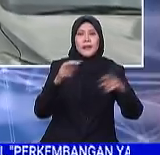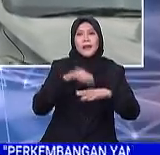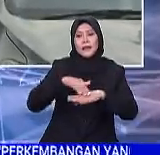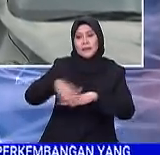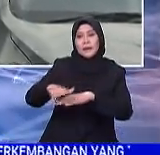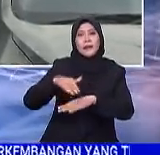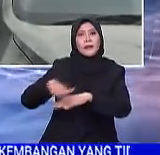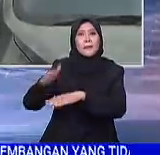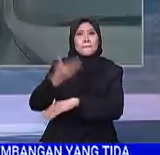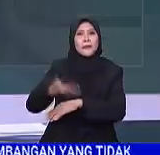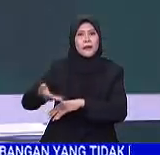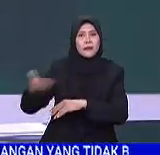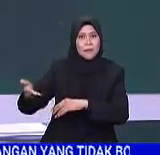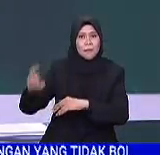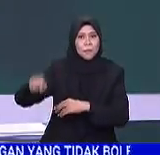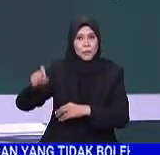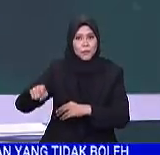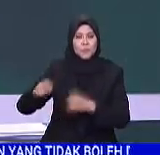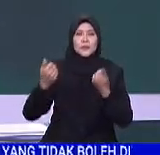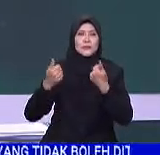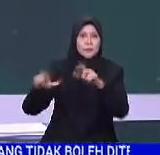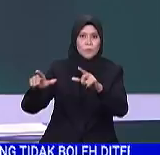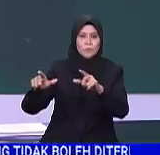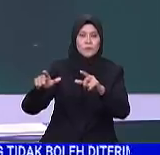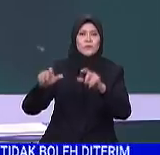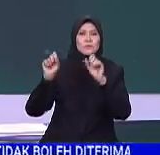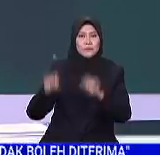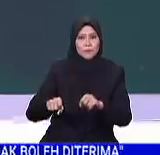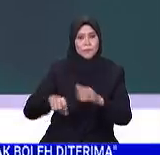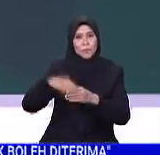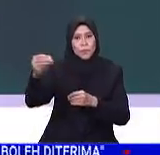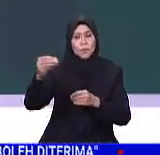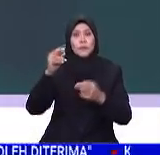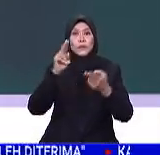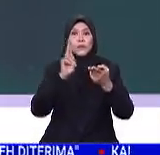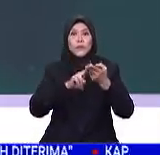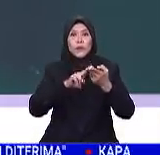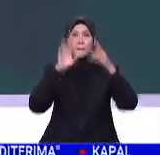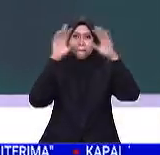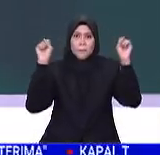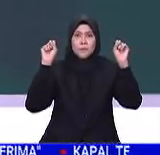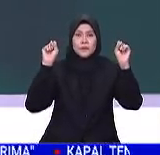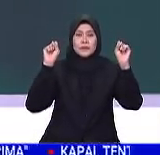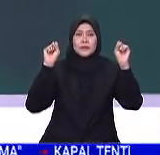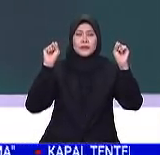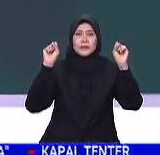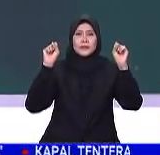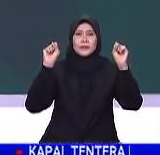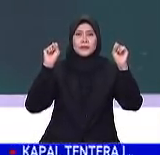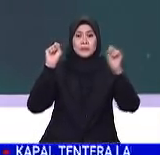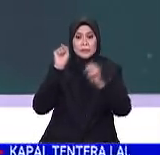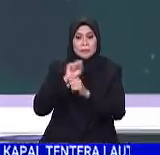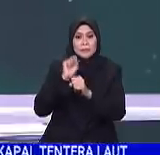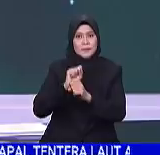menghantar barang-barang perlu, ini semua dibenarkan bergerak dengan surat majikan, surat pengarahan